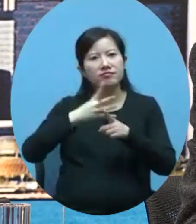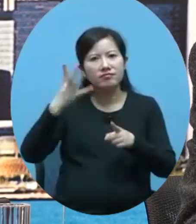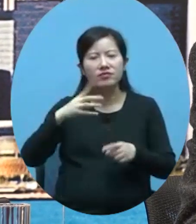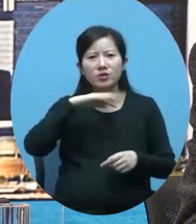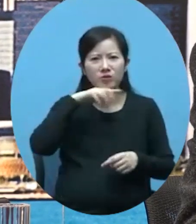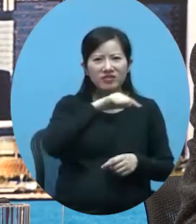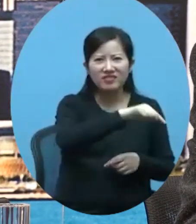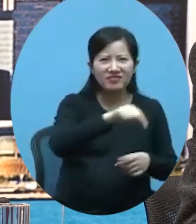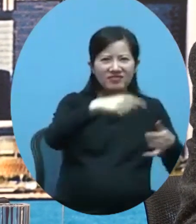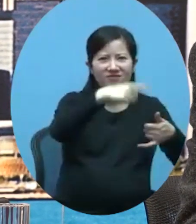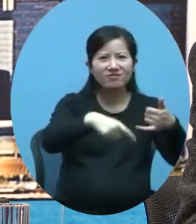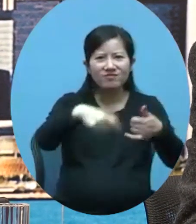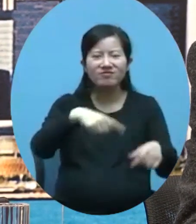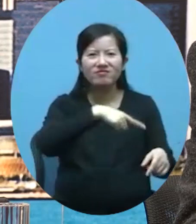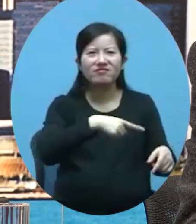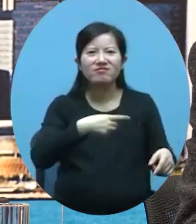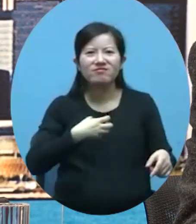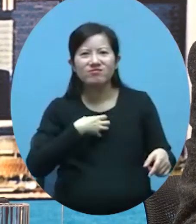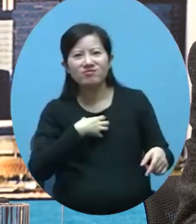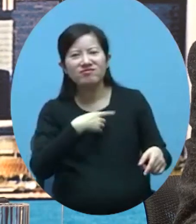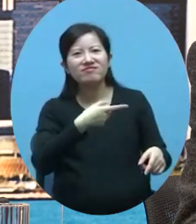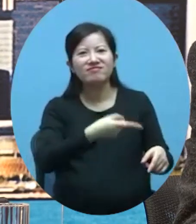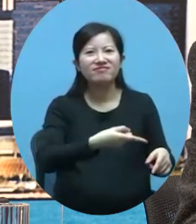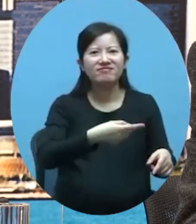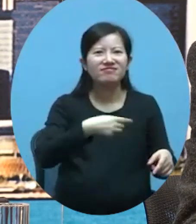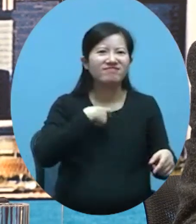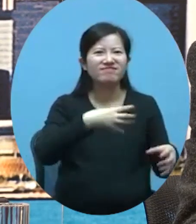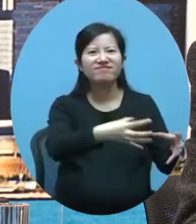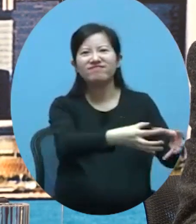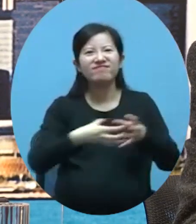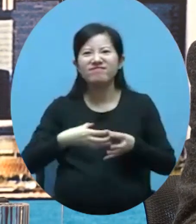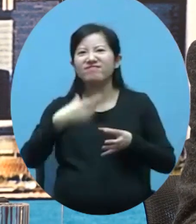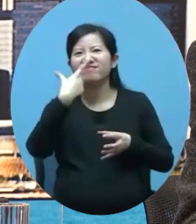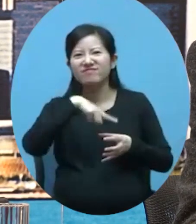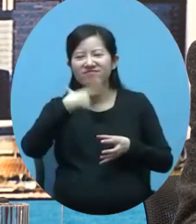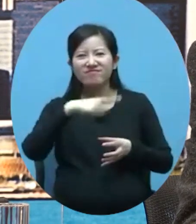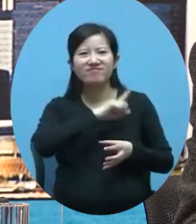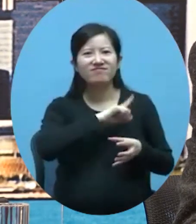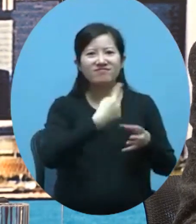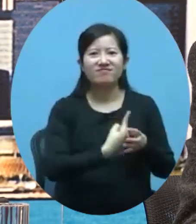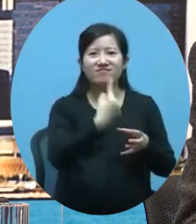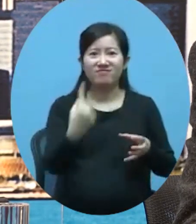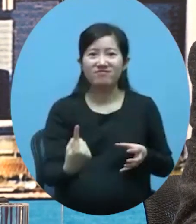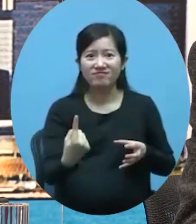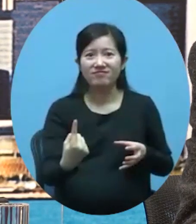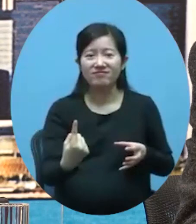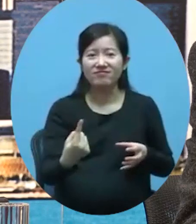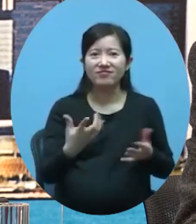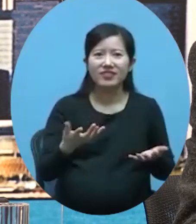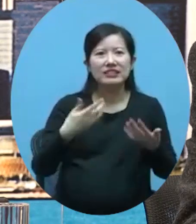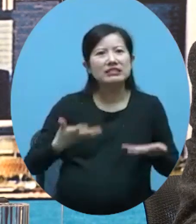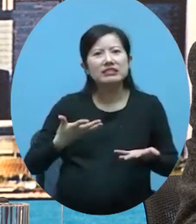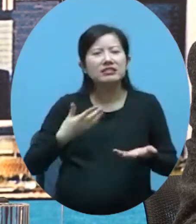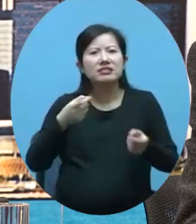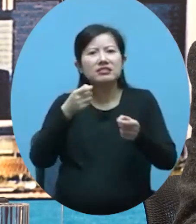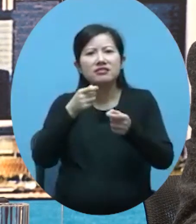那边的程序完成了他决定不是跟着这一批机回来那很多细节呢我们现在还没